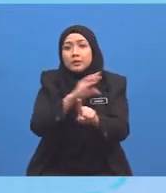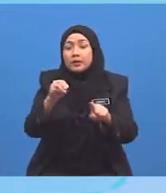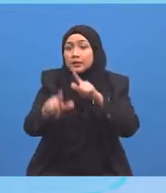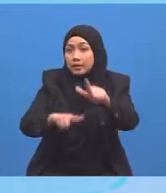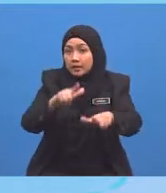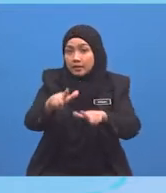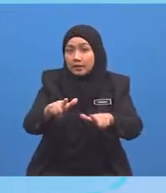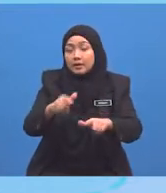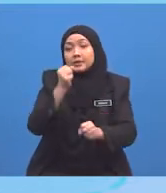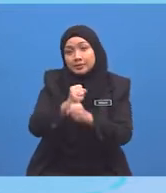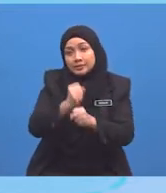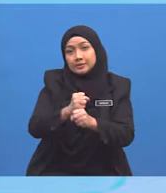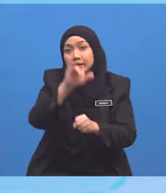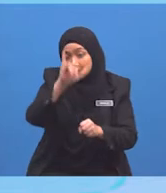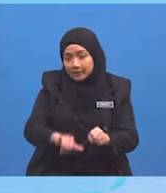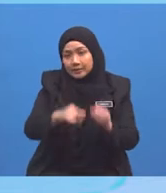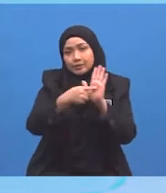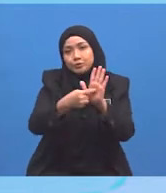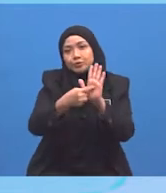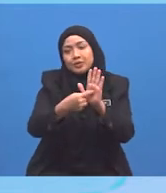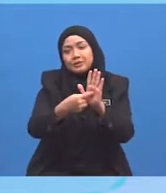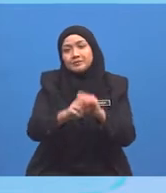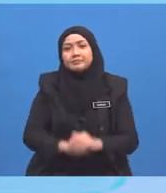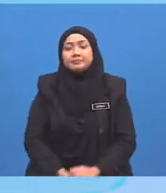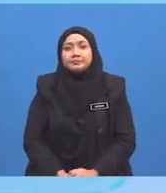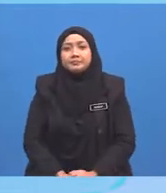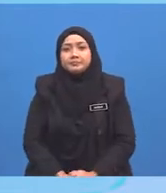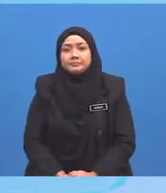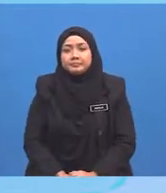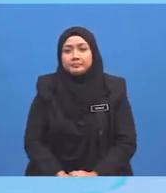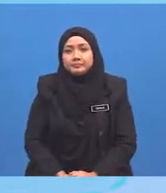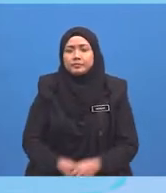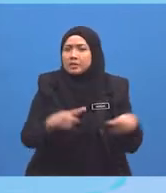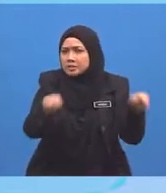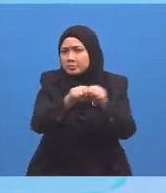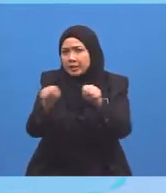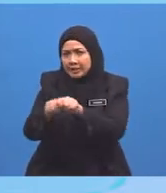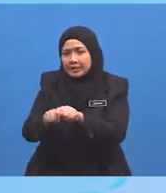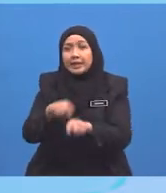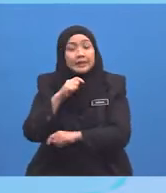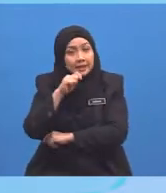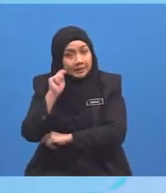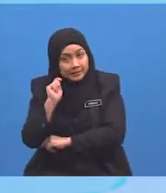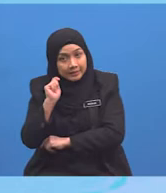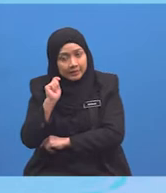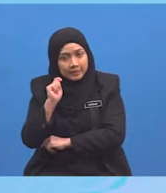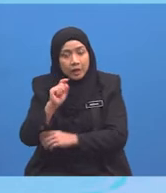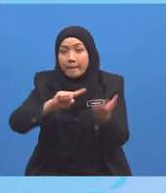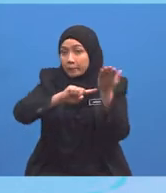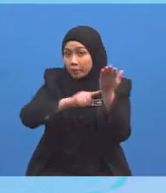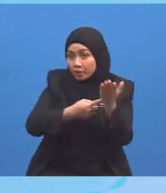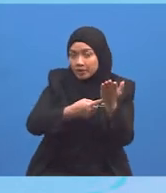langkah kerja anda. Seperti cikgu terangkan tadi, mula-mula kenal